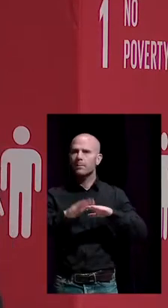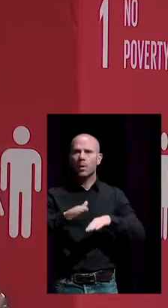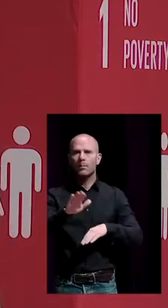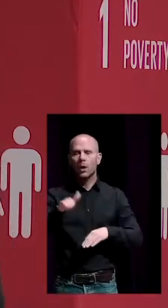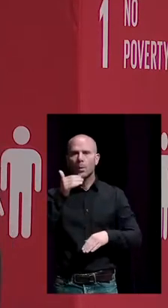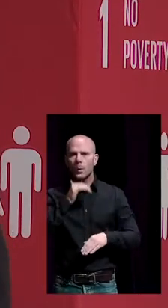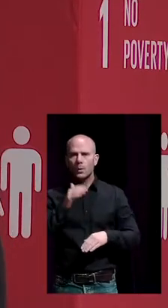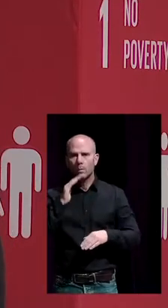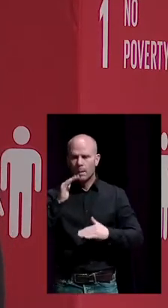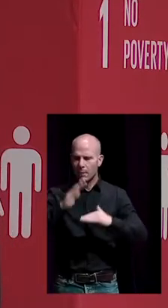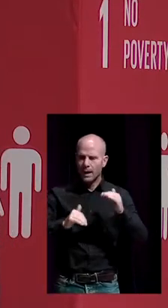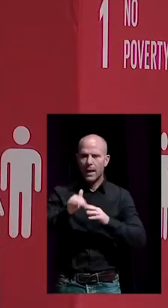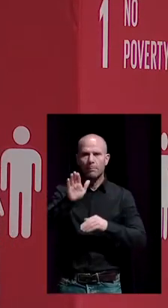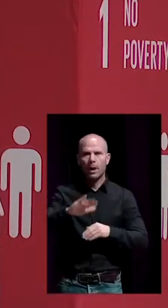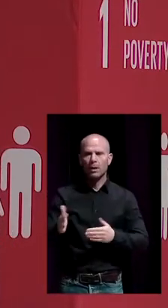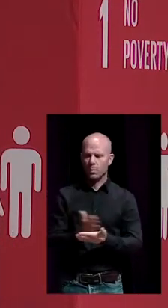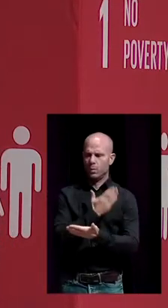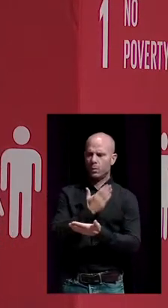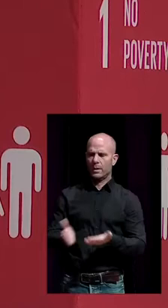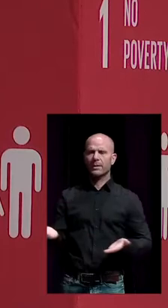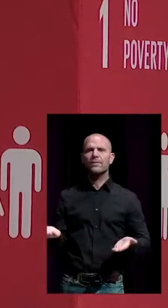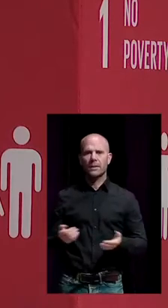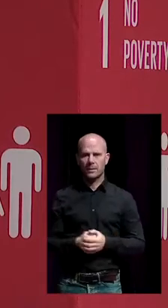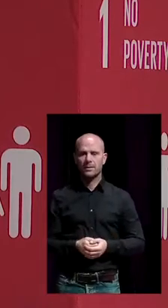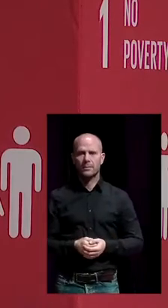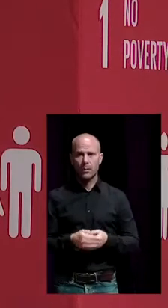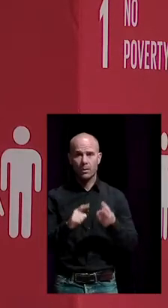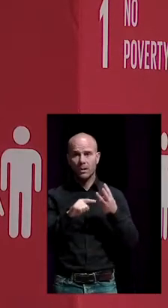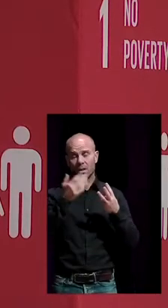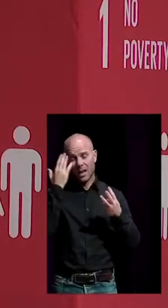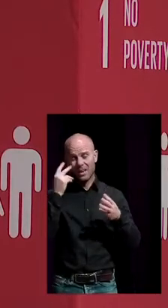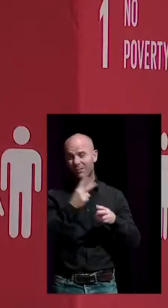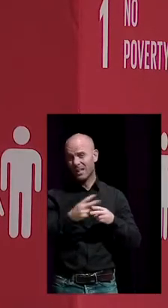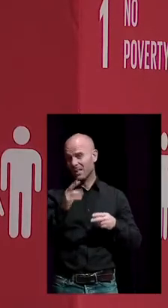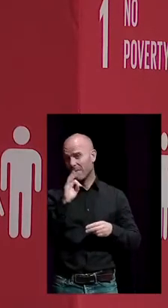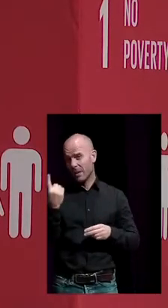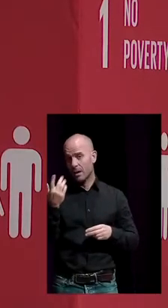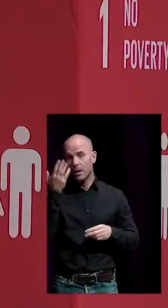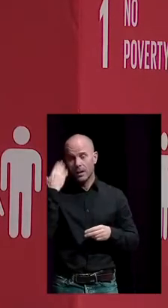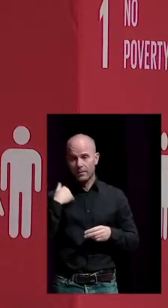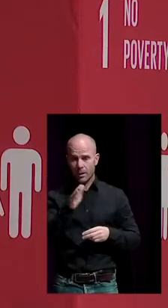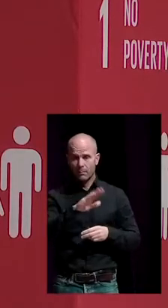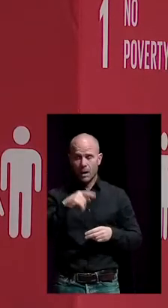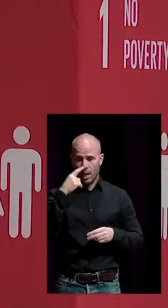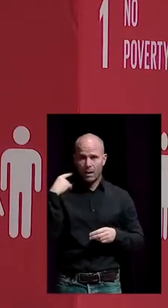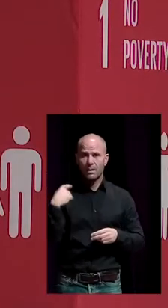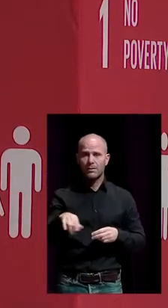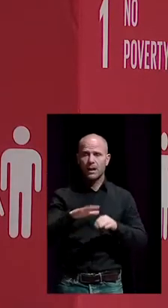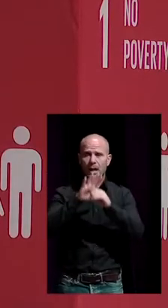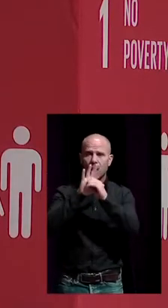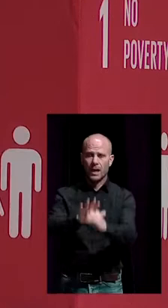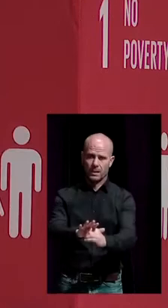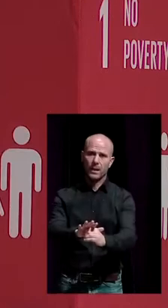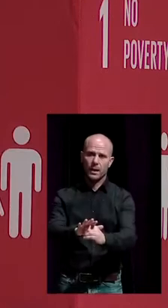att man behandlar barnen orättvist. Och det kan vara så i värsta fall att barn utsätts för